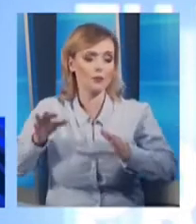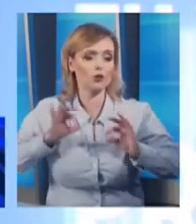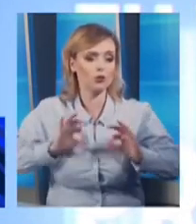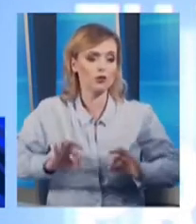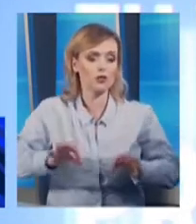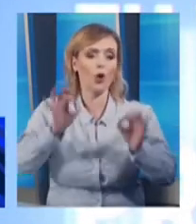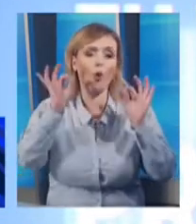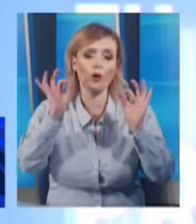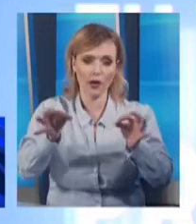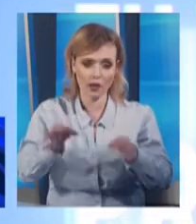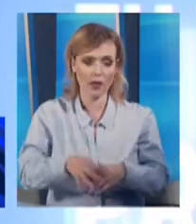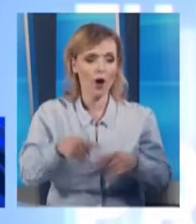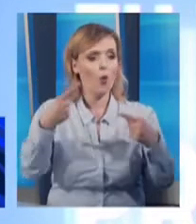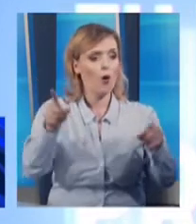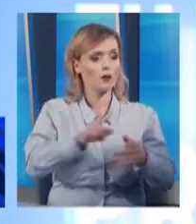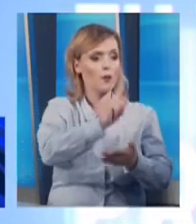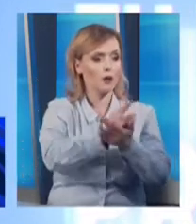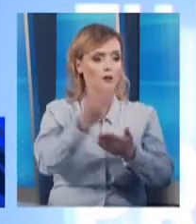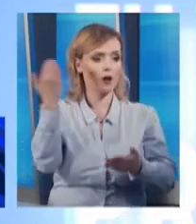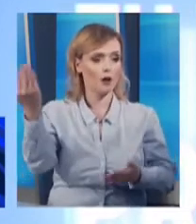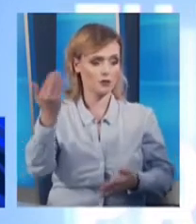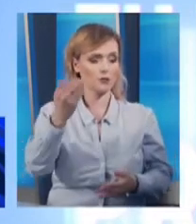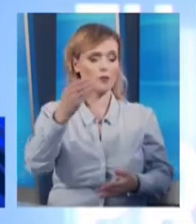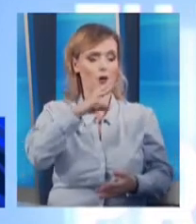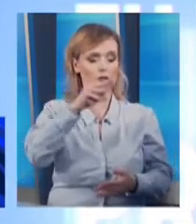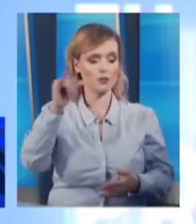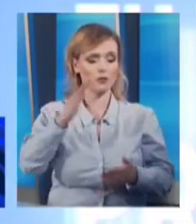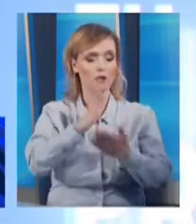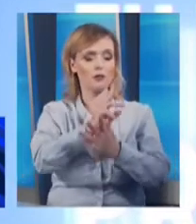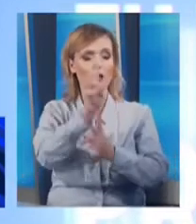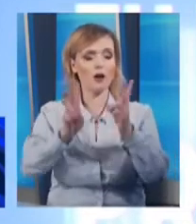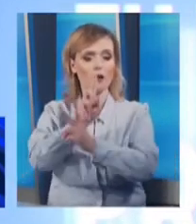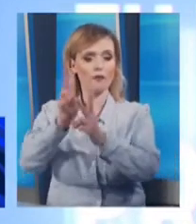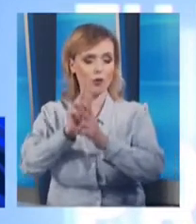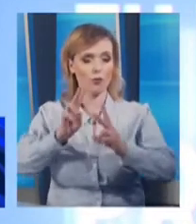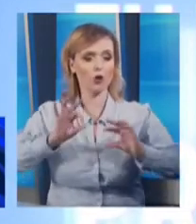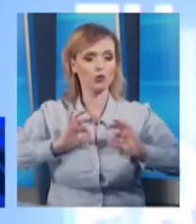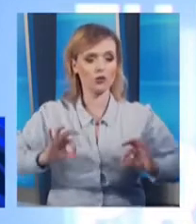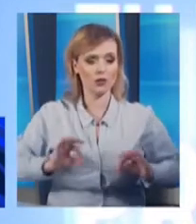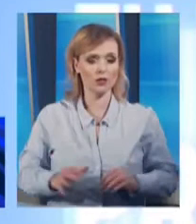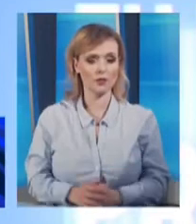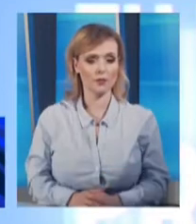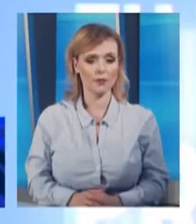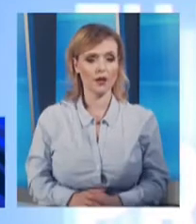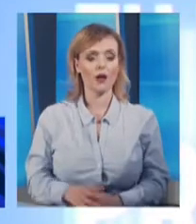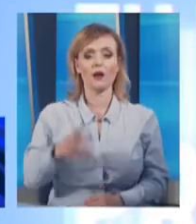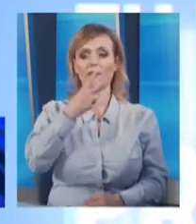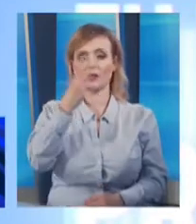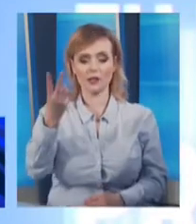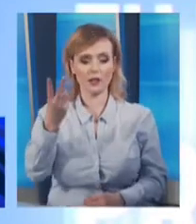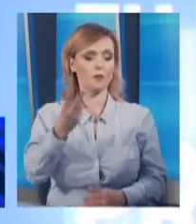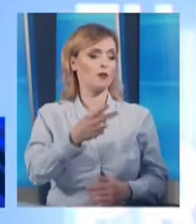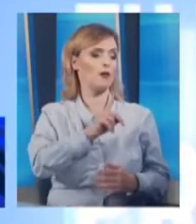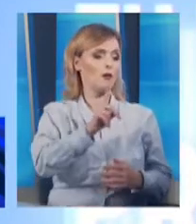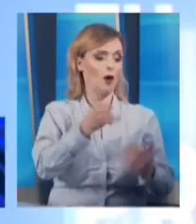o altă prioritate a doamnei Sandu este reforma justiției. Vedem cu toții că actualul președinte, într-o